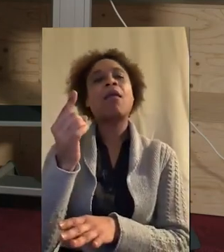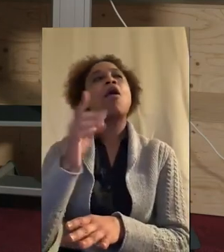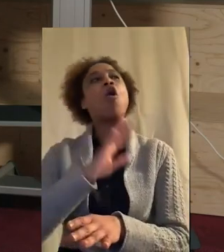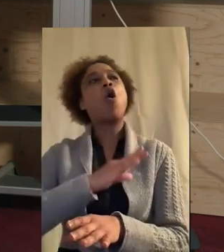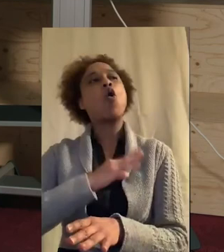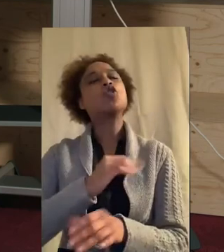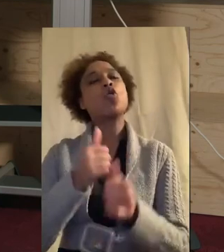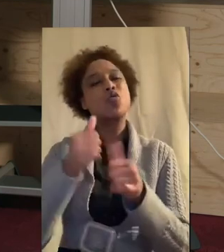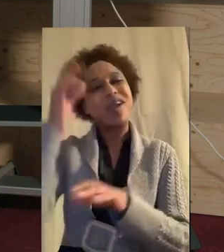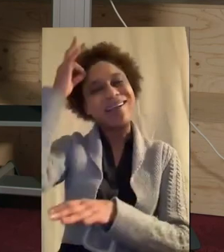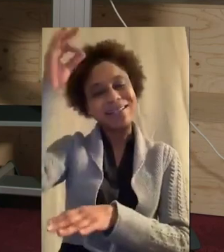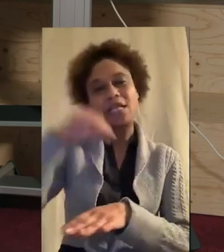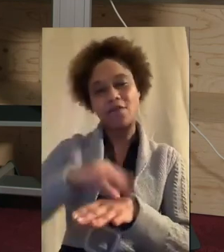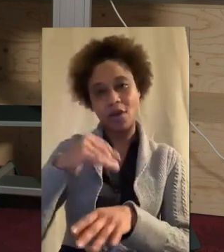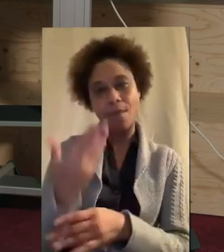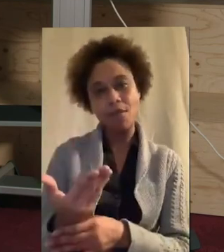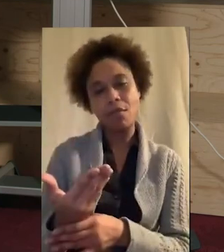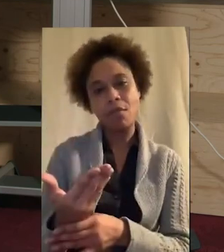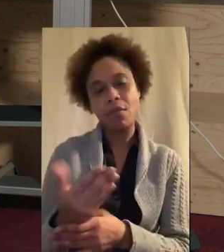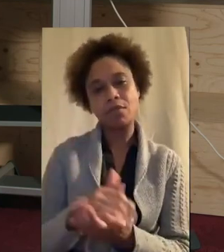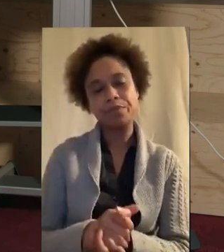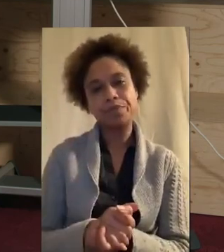woord over voeren? Marianne.